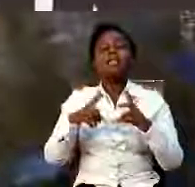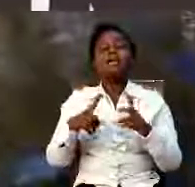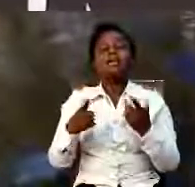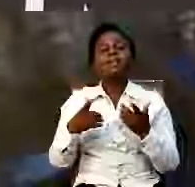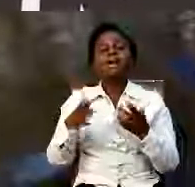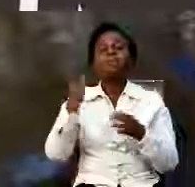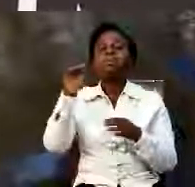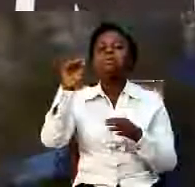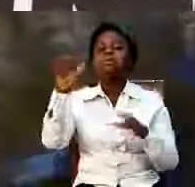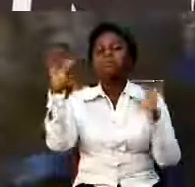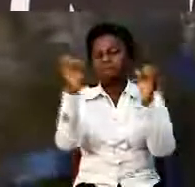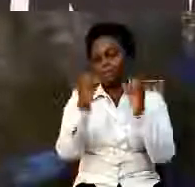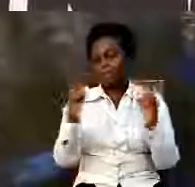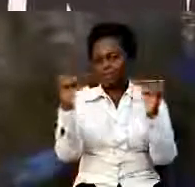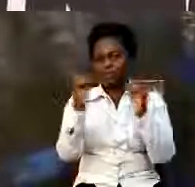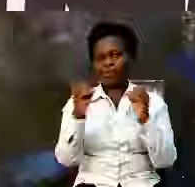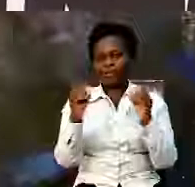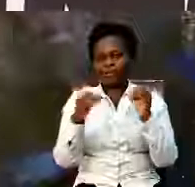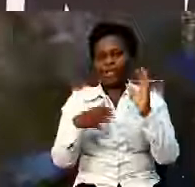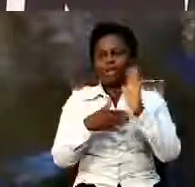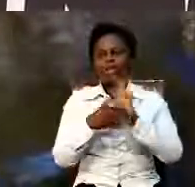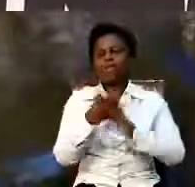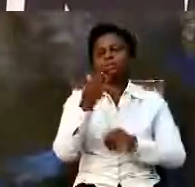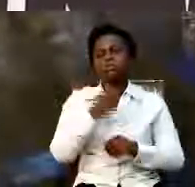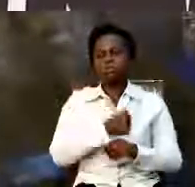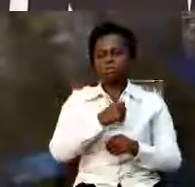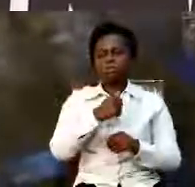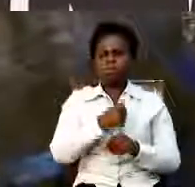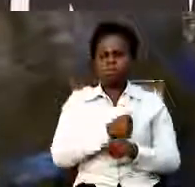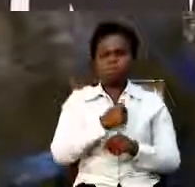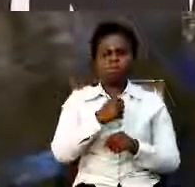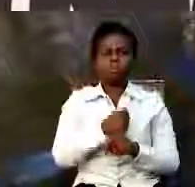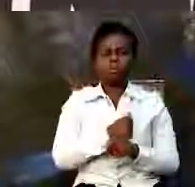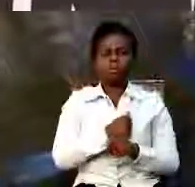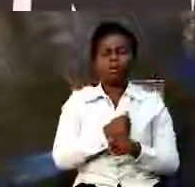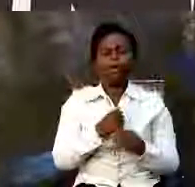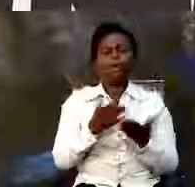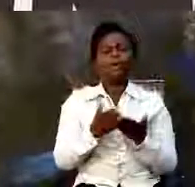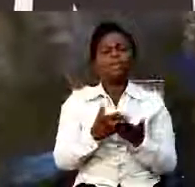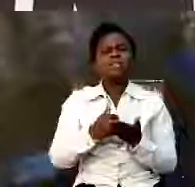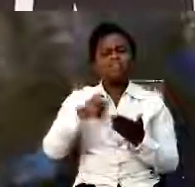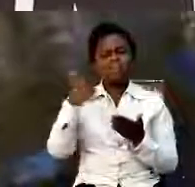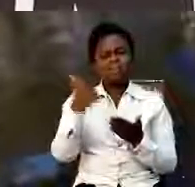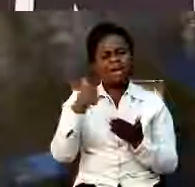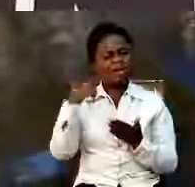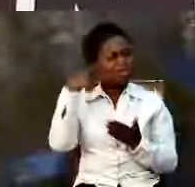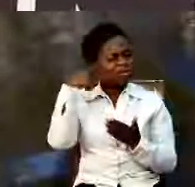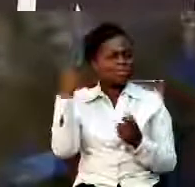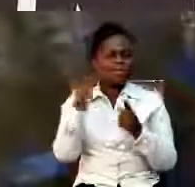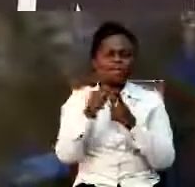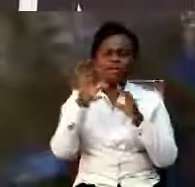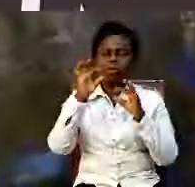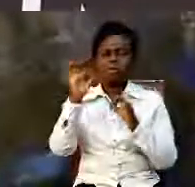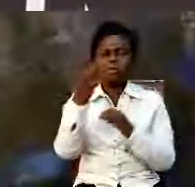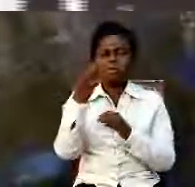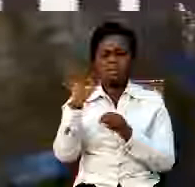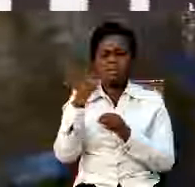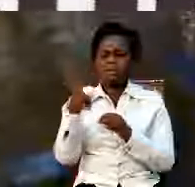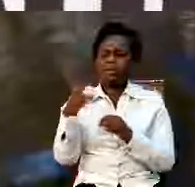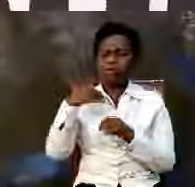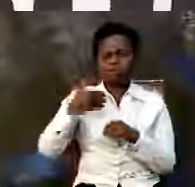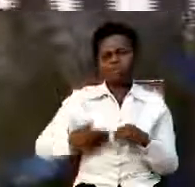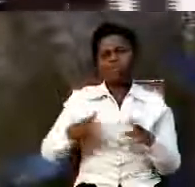haambiwi, anaanza kupata pressure bure, moyo unamdunda. Maana hajaye kusikia neno umependeza we mwanamke